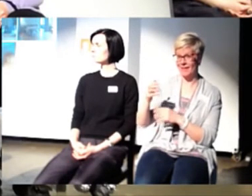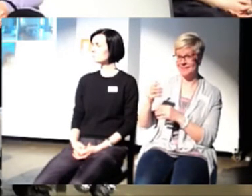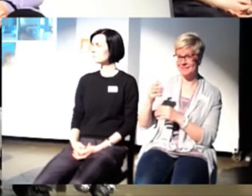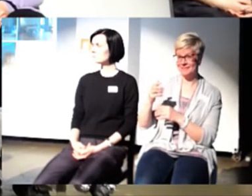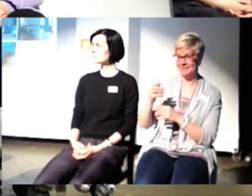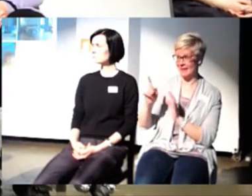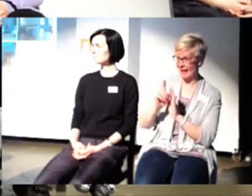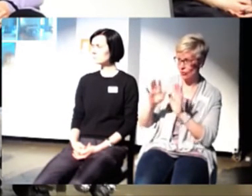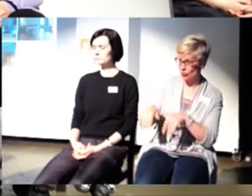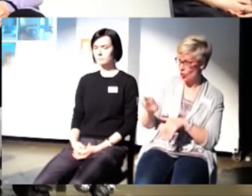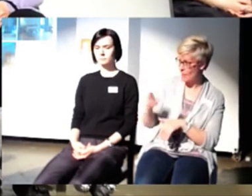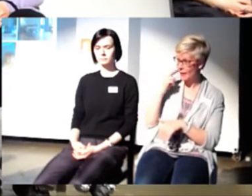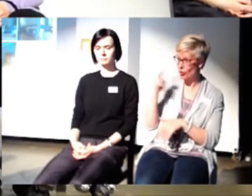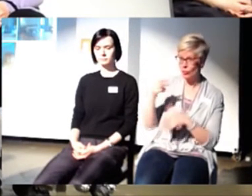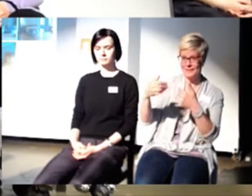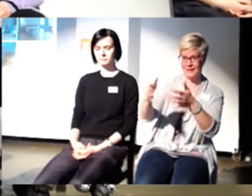siitä tiloista.